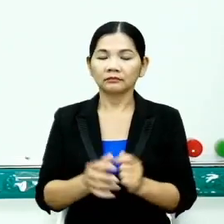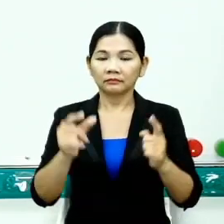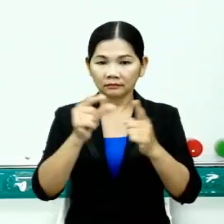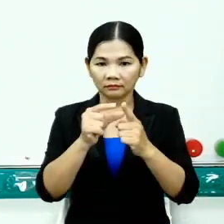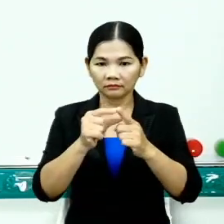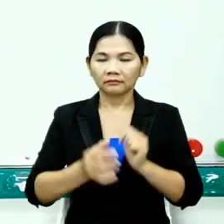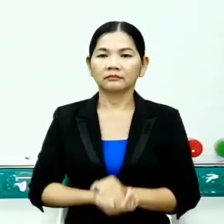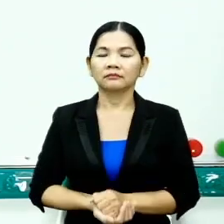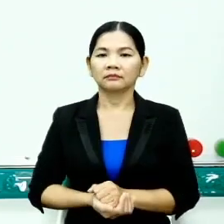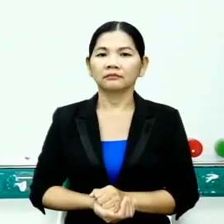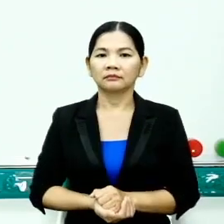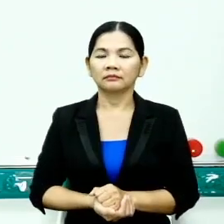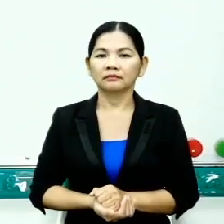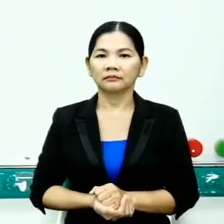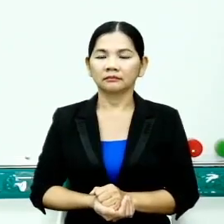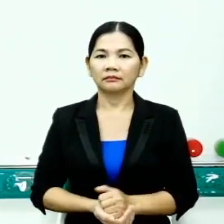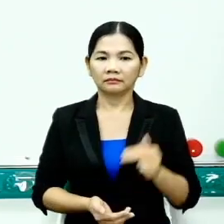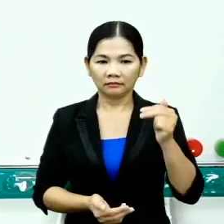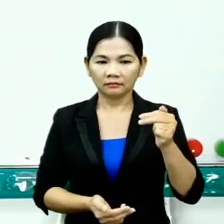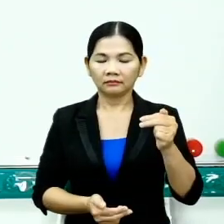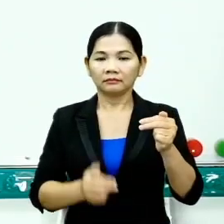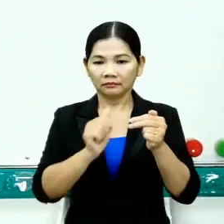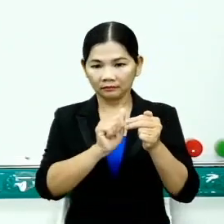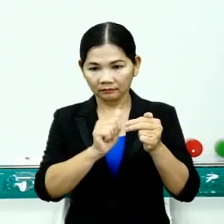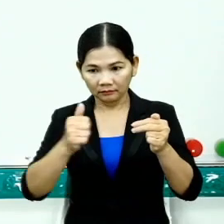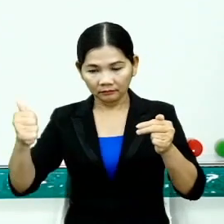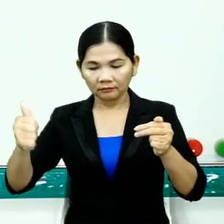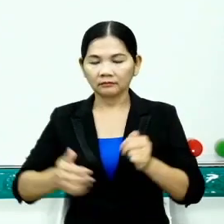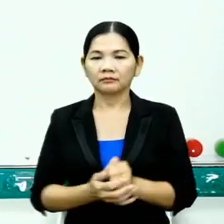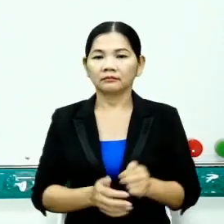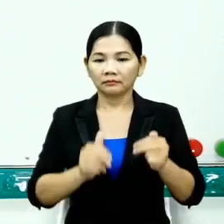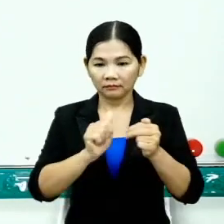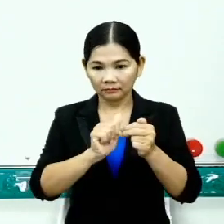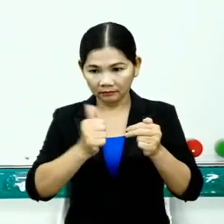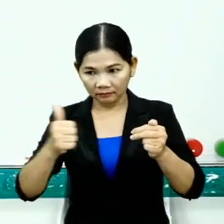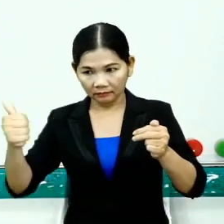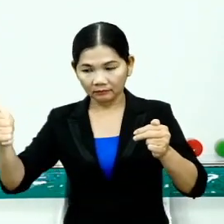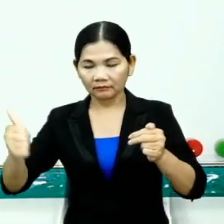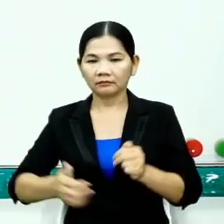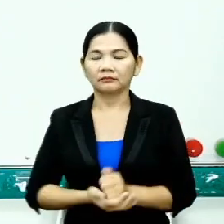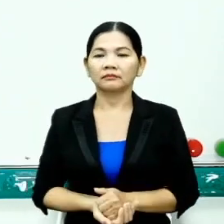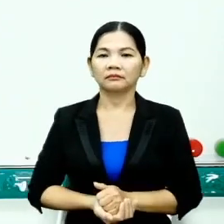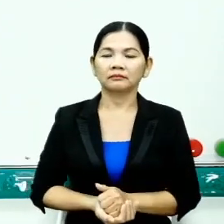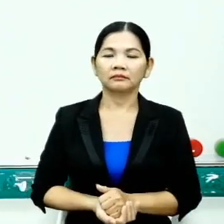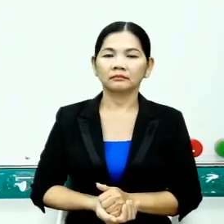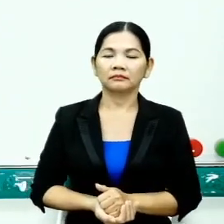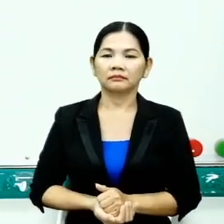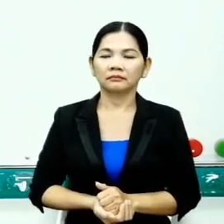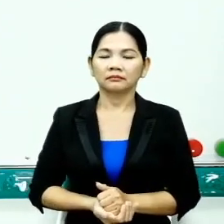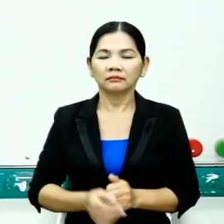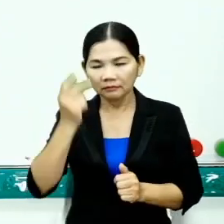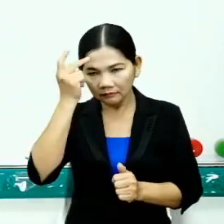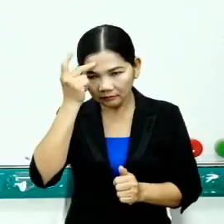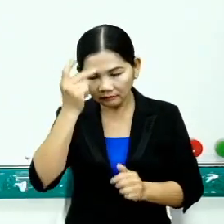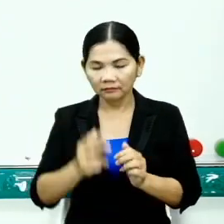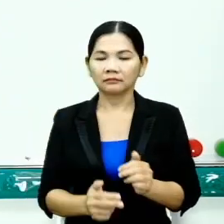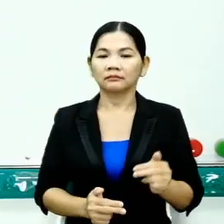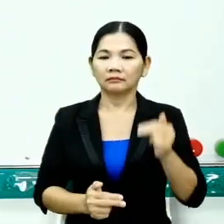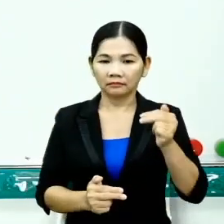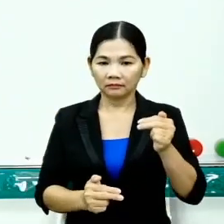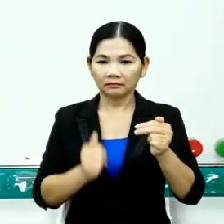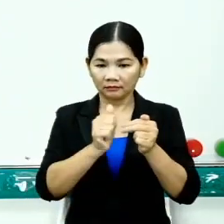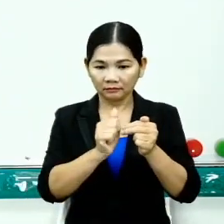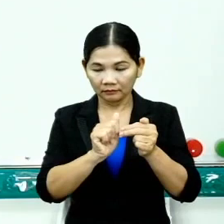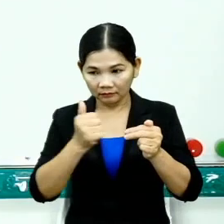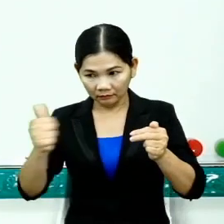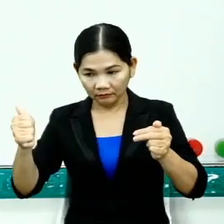កទីតៃចាម្ដងទៀតទីតៃកូនទាំងអស់គ្នាជួយរួមគិតមើលមើលថាពាកទីតៃចា